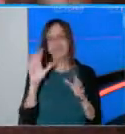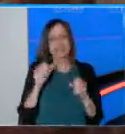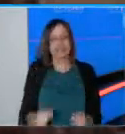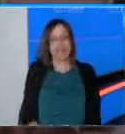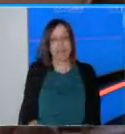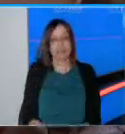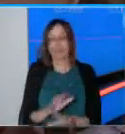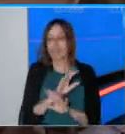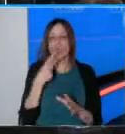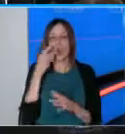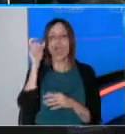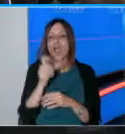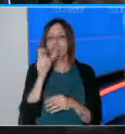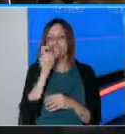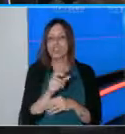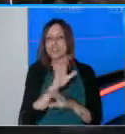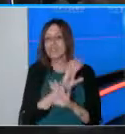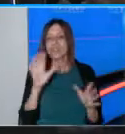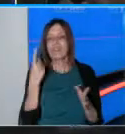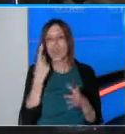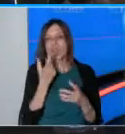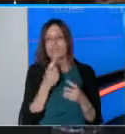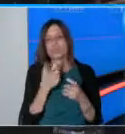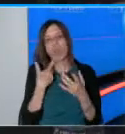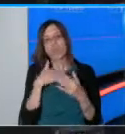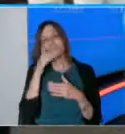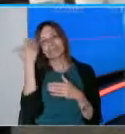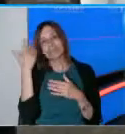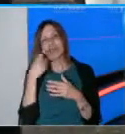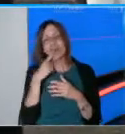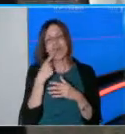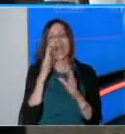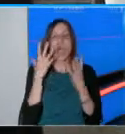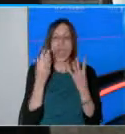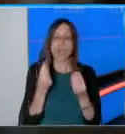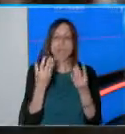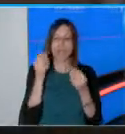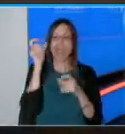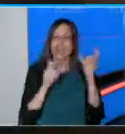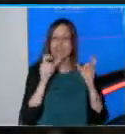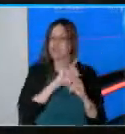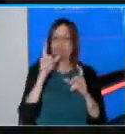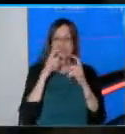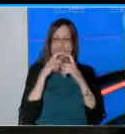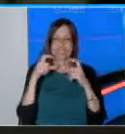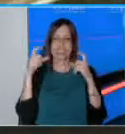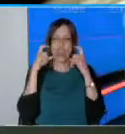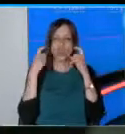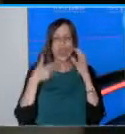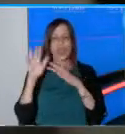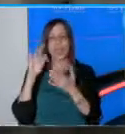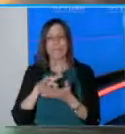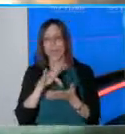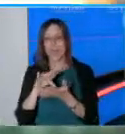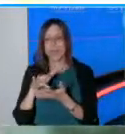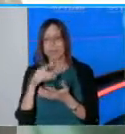משמעת, אתה רואה אנשים, אין, אף אחד לא שם, אולי אני מגזימה אף אחד, אבל המון אנשים לא שמים מסכות. אתה הולך למקומות, אתה